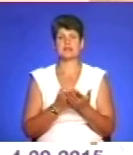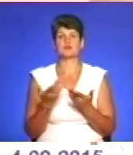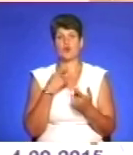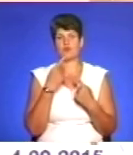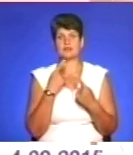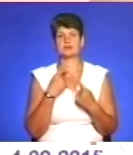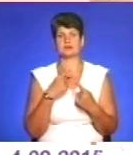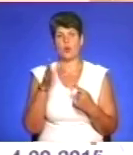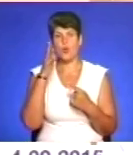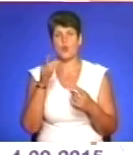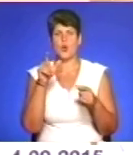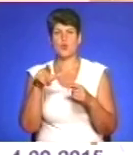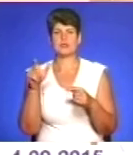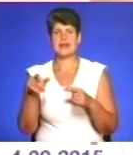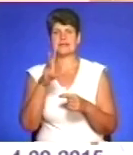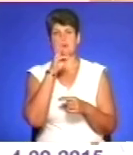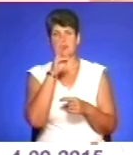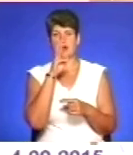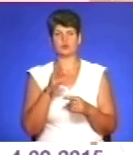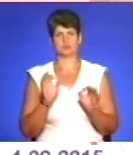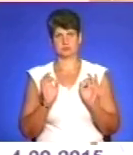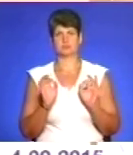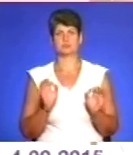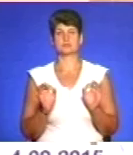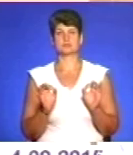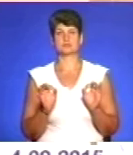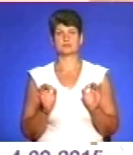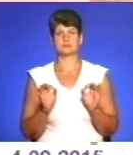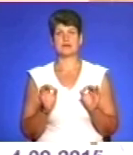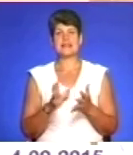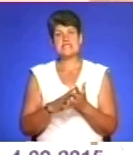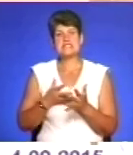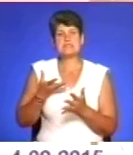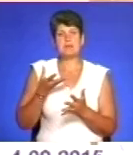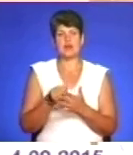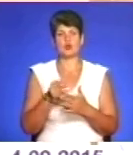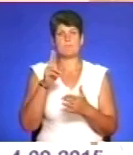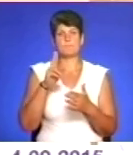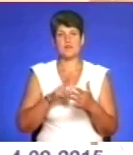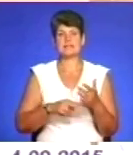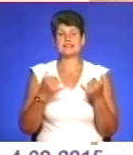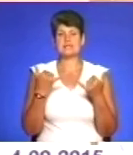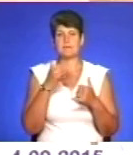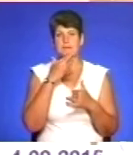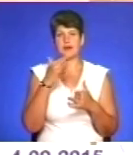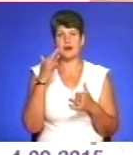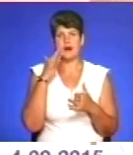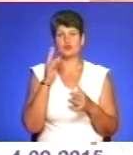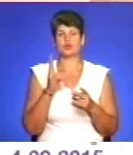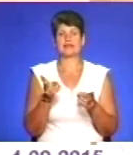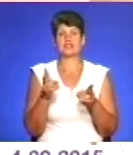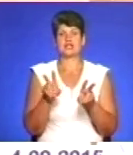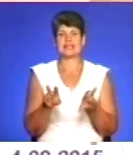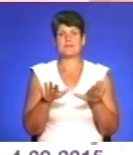науковою мовою, а проще людей з заробітною платою, достойною, сплачуєте податки, які зараз багато з яких залишається